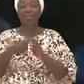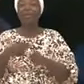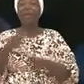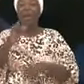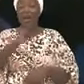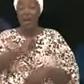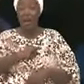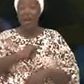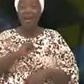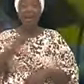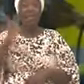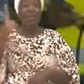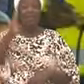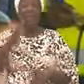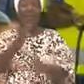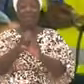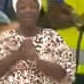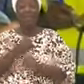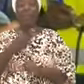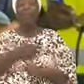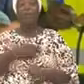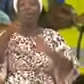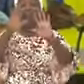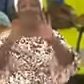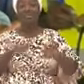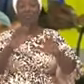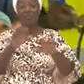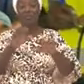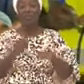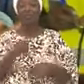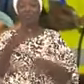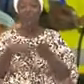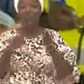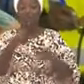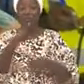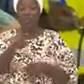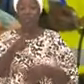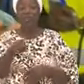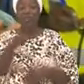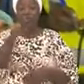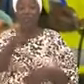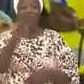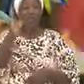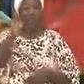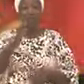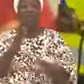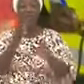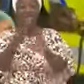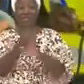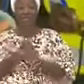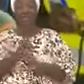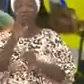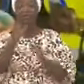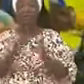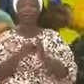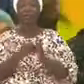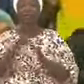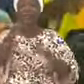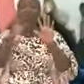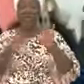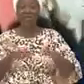je recevrai mais plus de bénédiction tu ne seras tu es plus de bénédiction